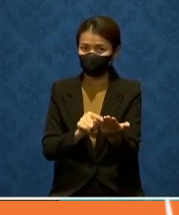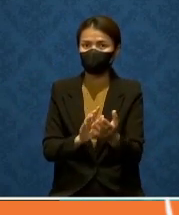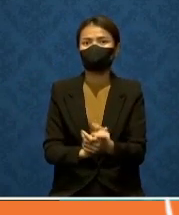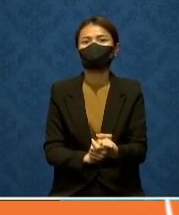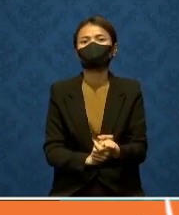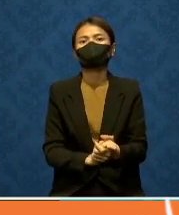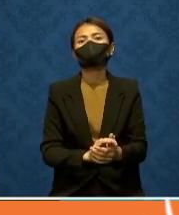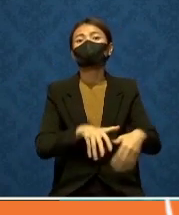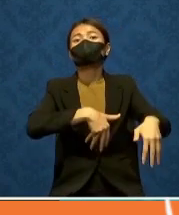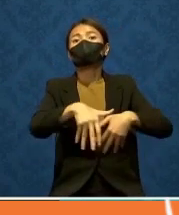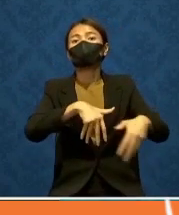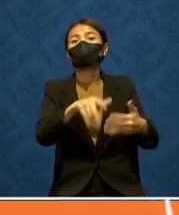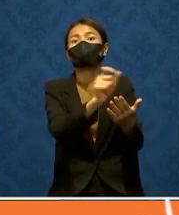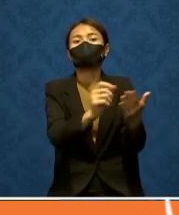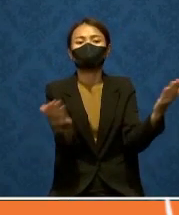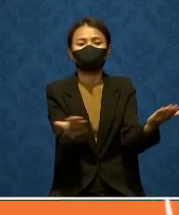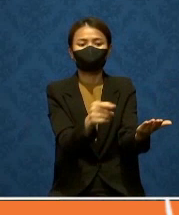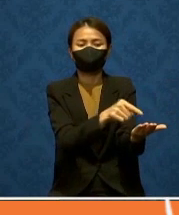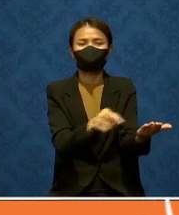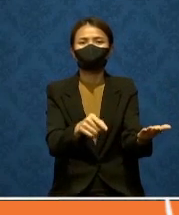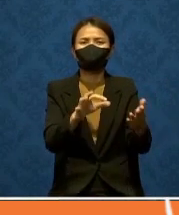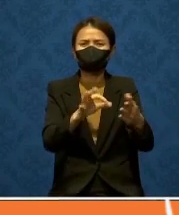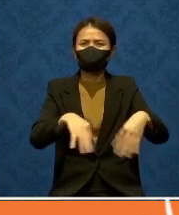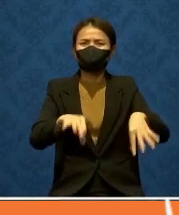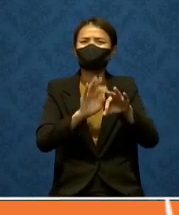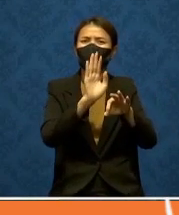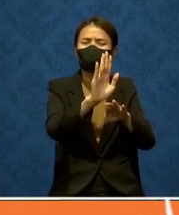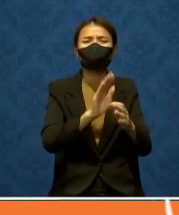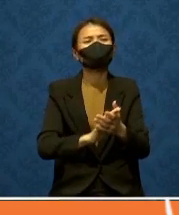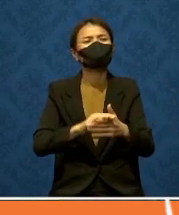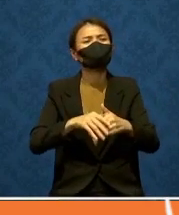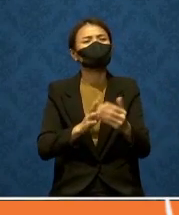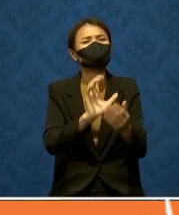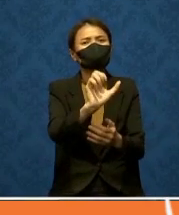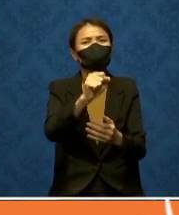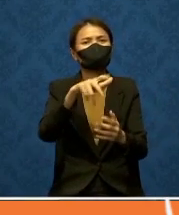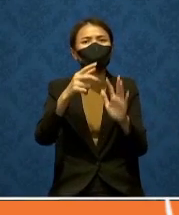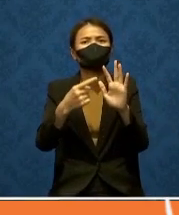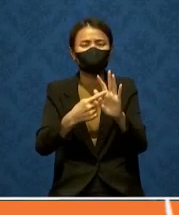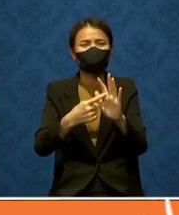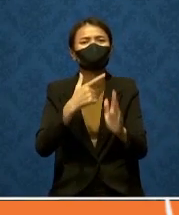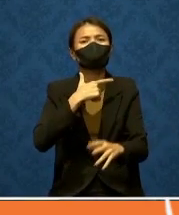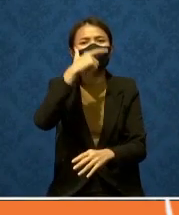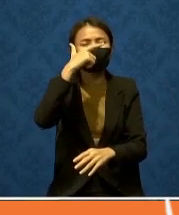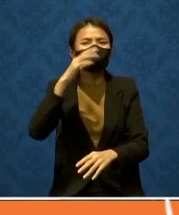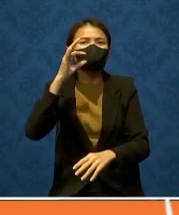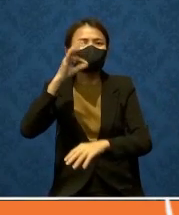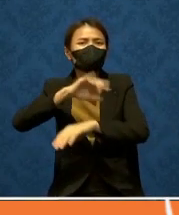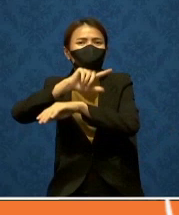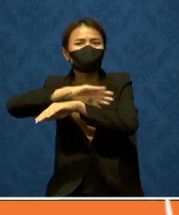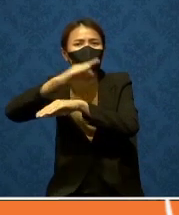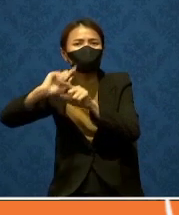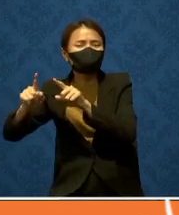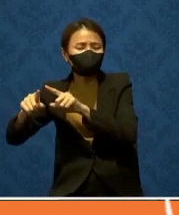เผ่าพื้นเมืองเนี่ยครับใช้เวลาพัฒนาการมา10กว่าปีนะครับกว่าจะได้มีโอกาสเสนอเข้าสภาแ